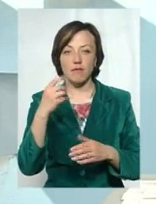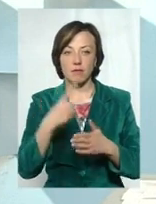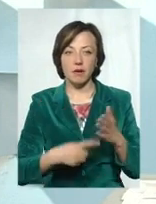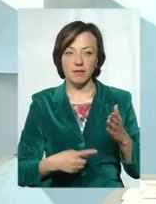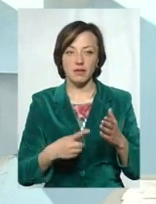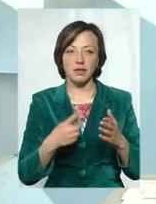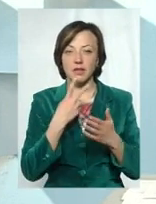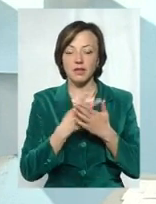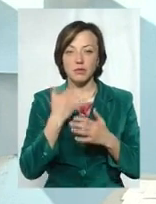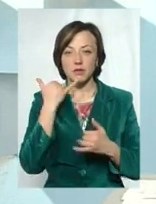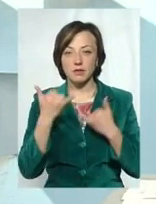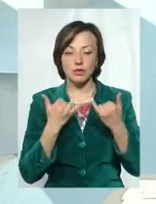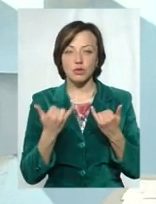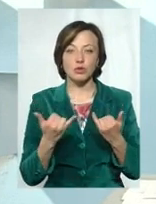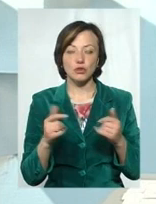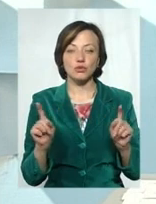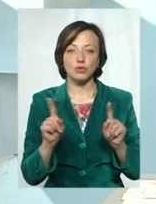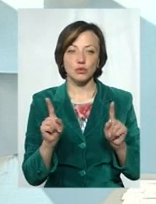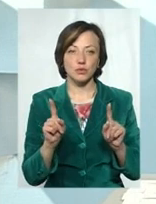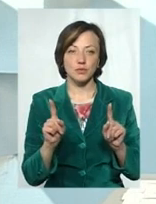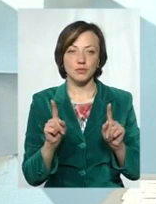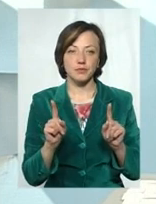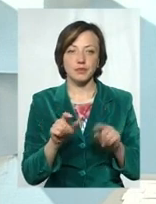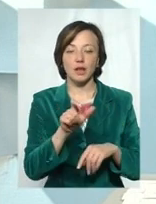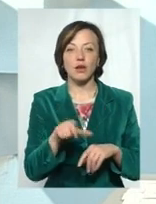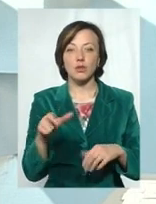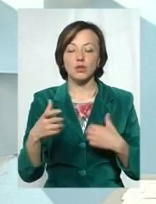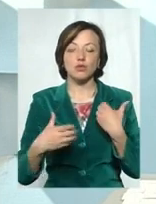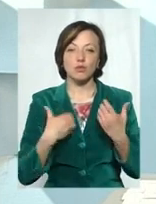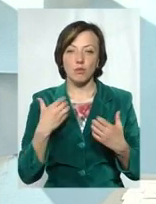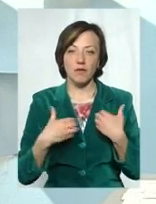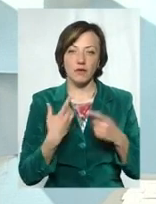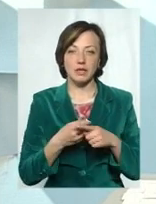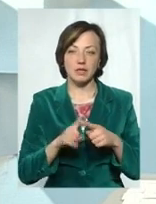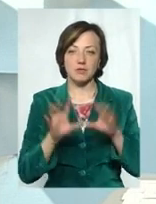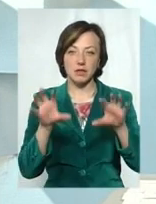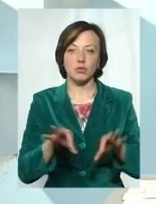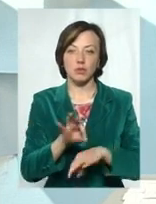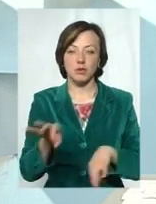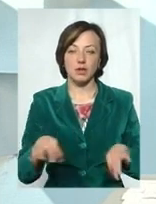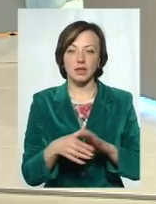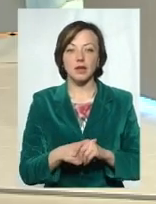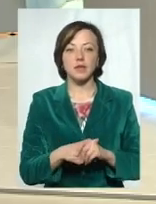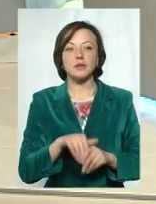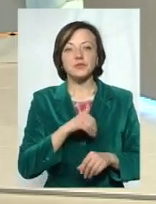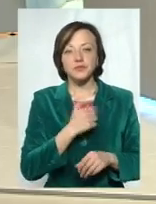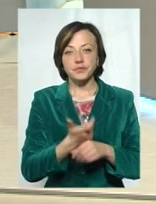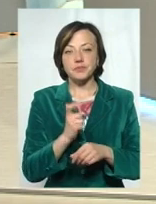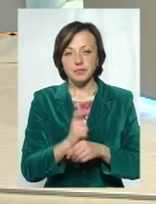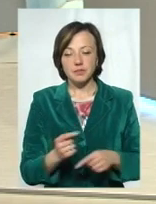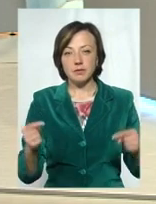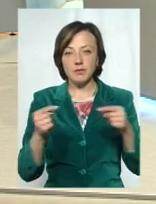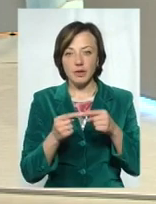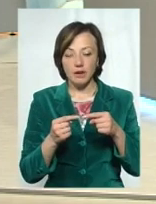І судячи по дзвінках сьогодні, люди стурбовані цим законопроектом. Що ж, хочеться більше